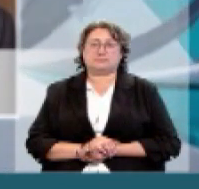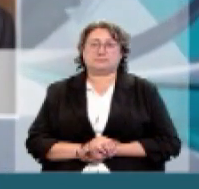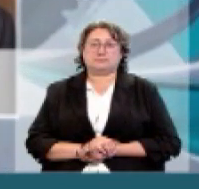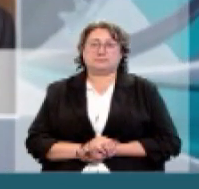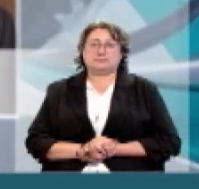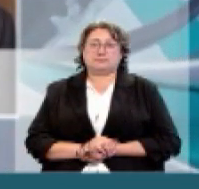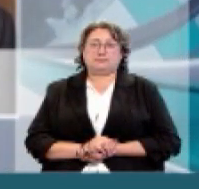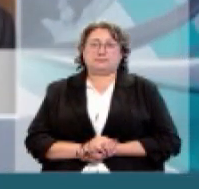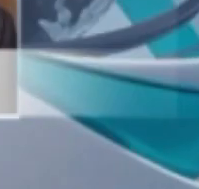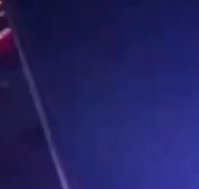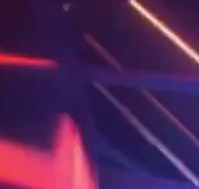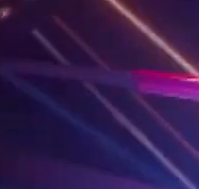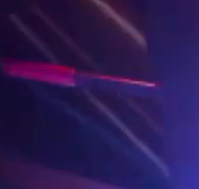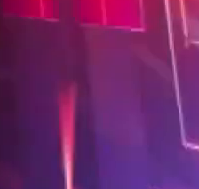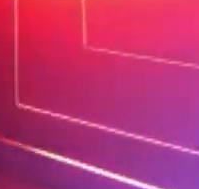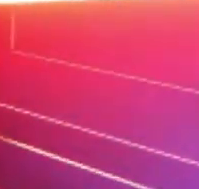екенін растады.